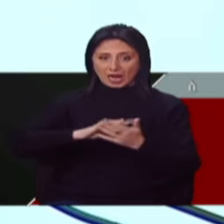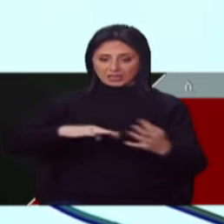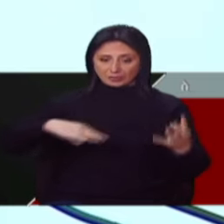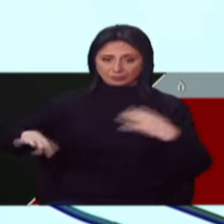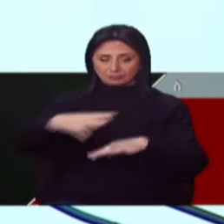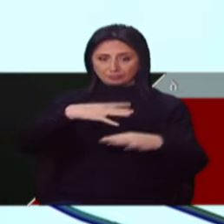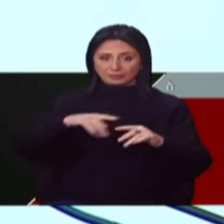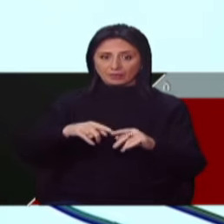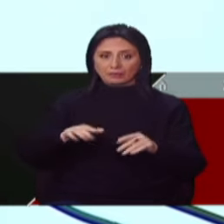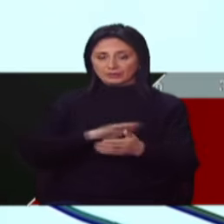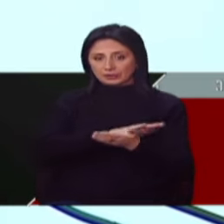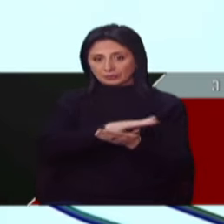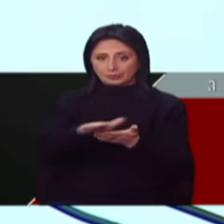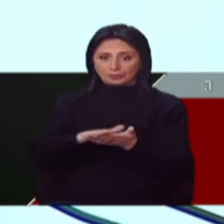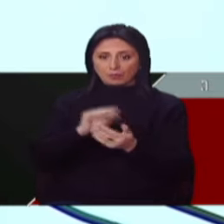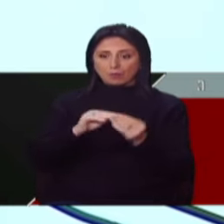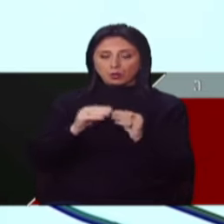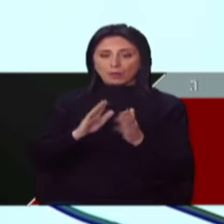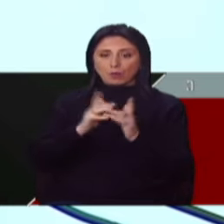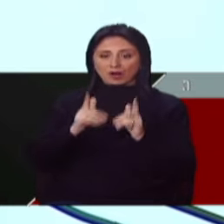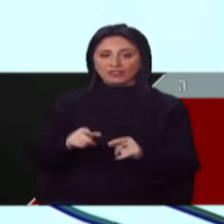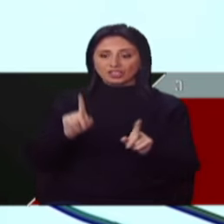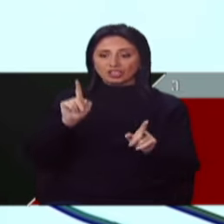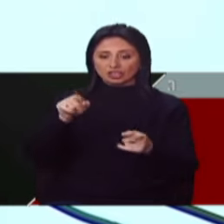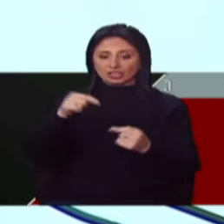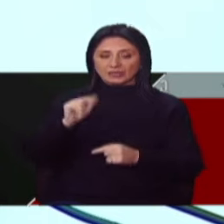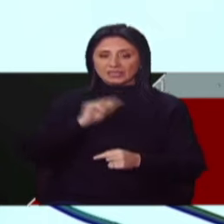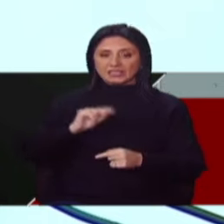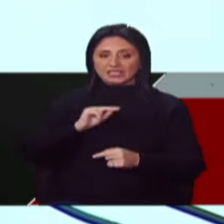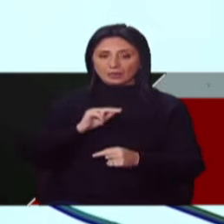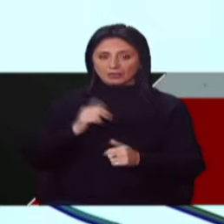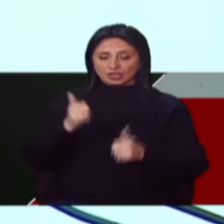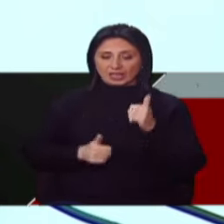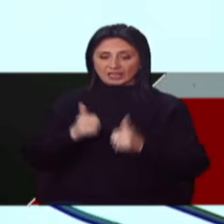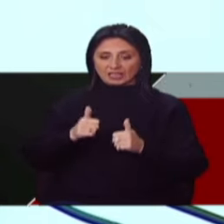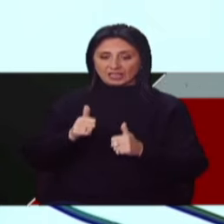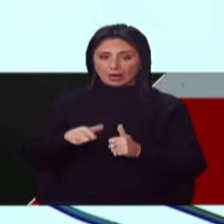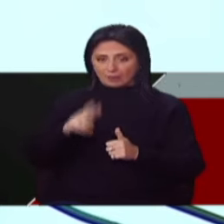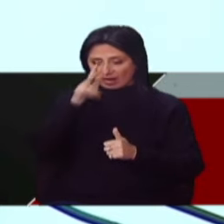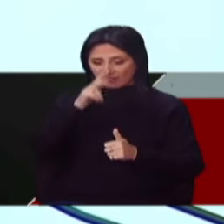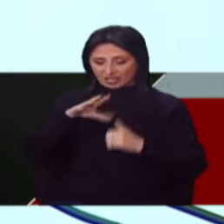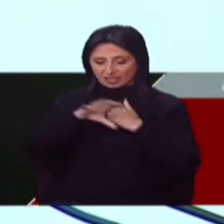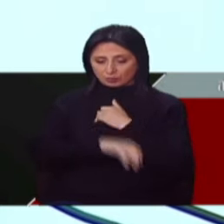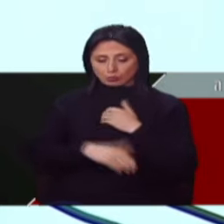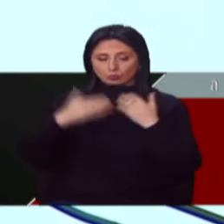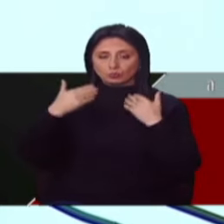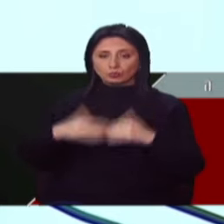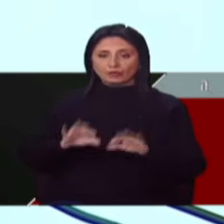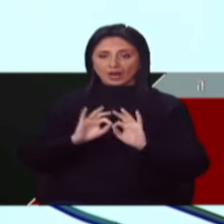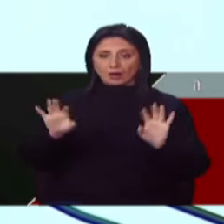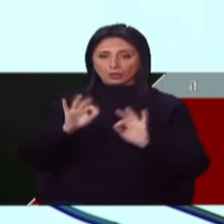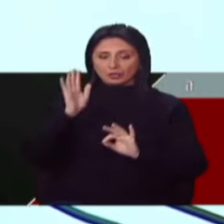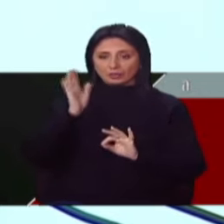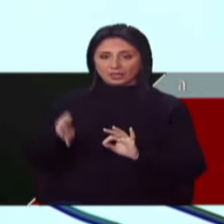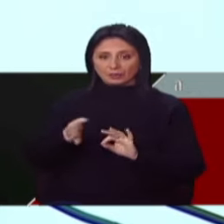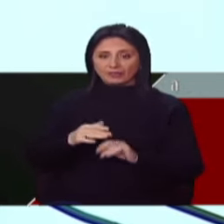რაც ამ კუთხით დღეს არ საბულ პრობლემას მოაგვარებს. შესაბამის სამუშაოების ტენდერი ამ კვარტლის ბოლოს იქნება უკვე